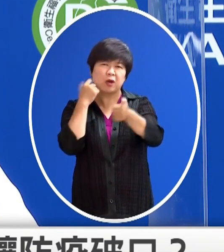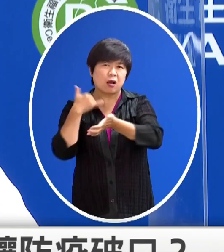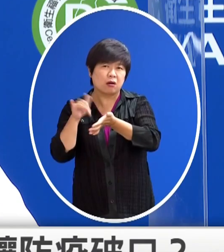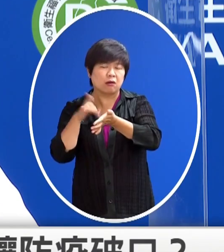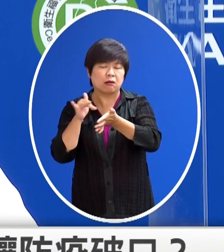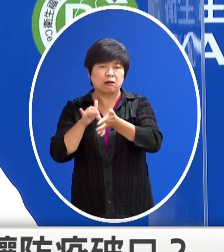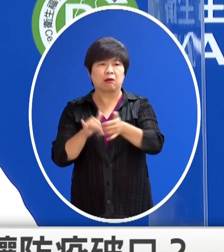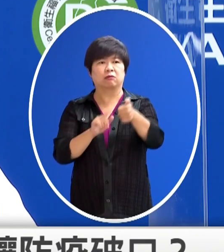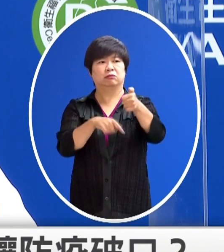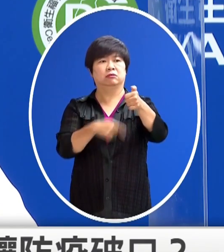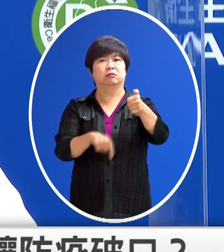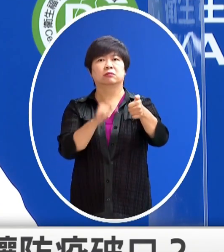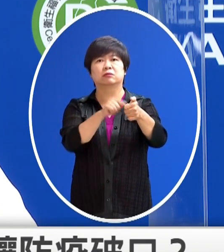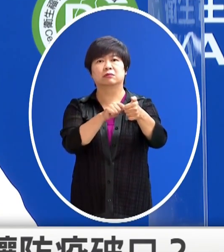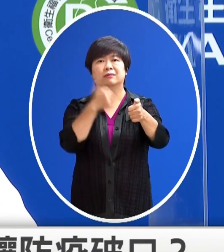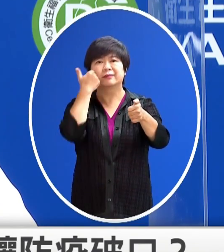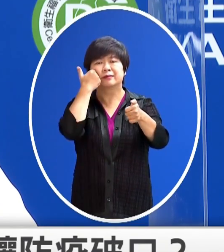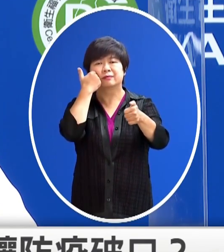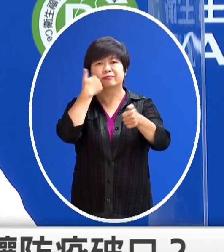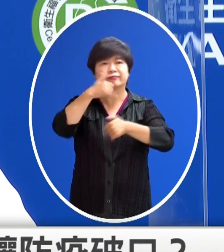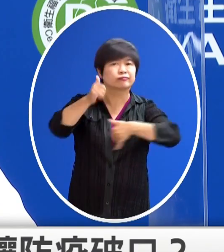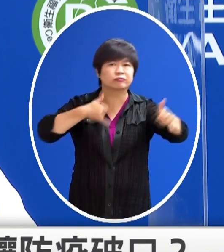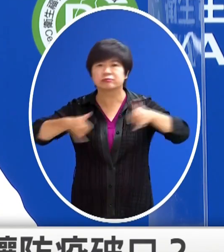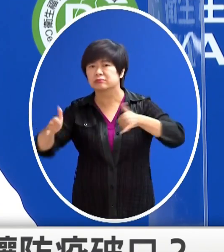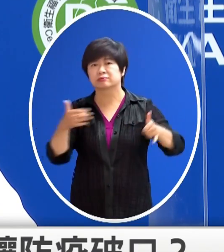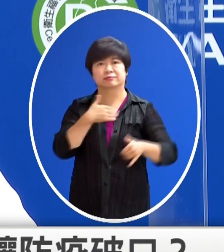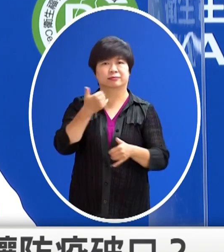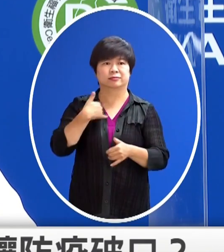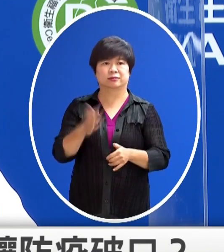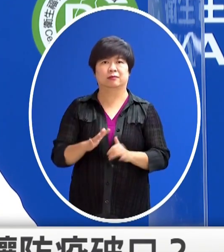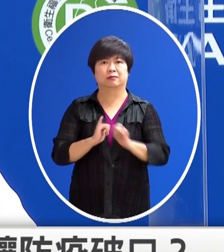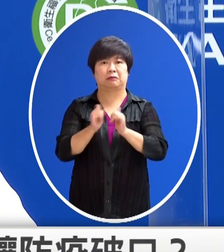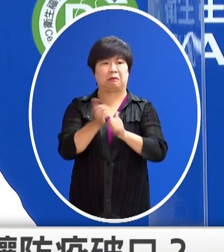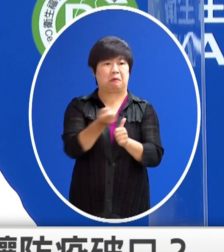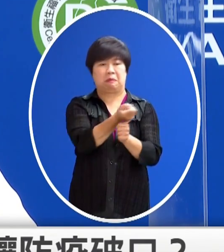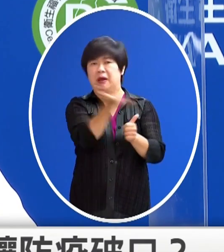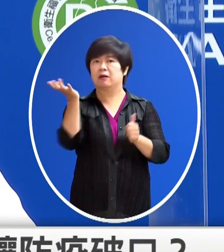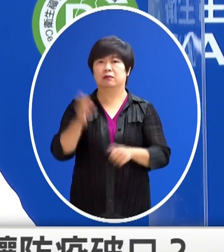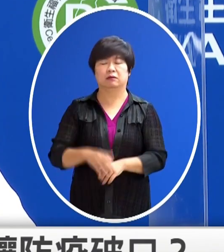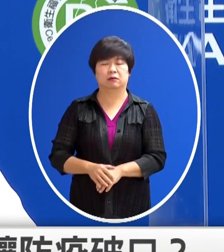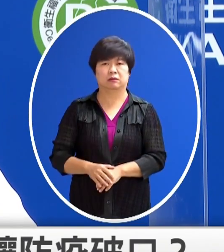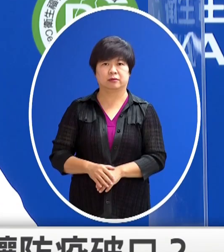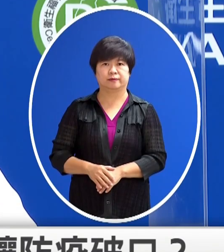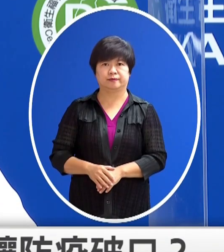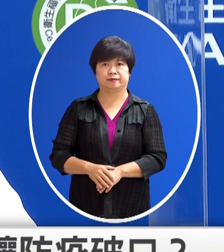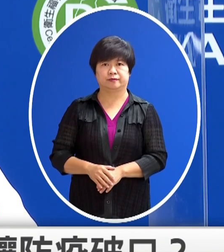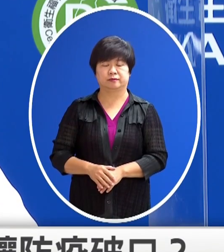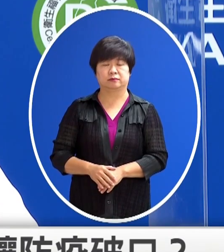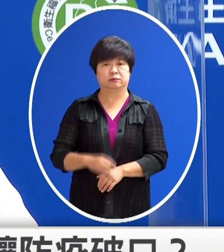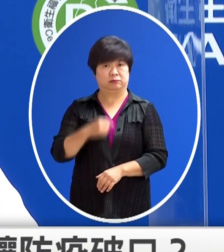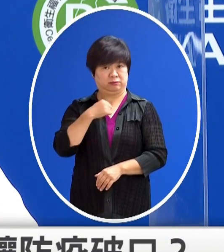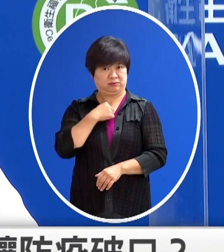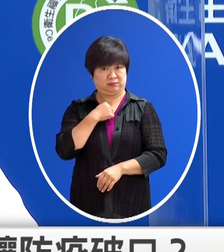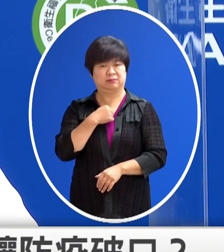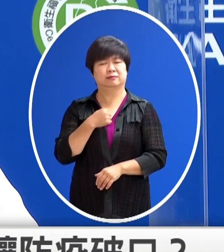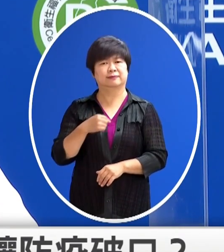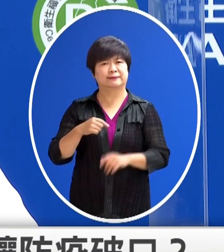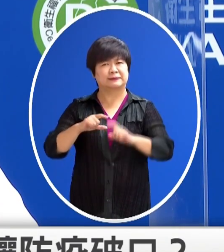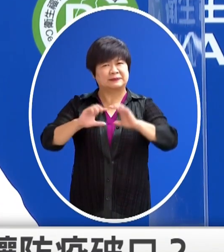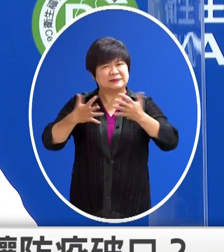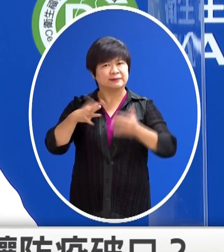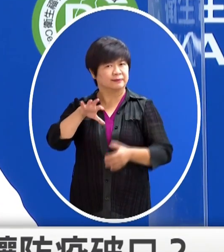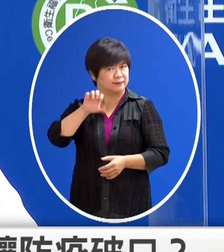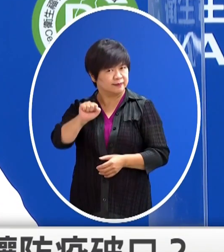前提下，就会有50个在社区啪啪照，造成社区的传播。所以基本的大方向，就是